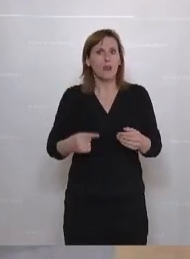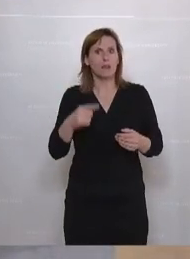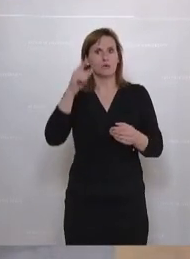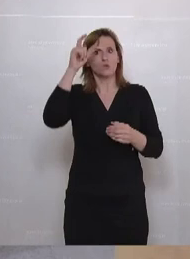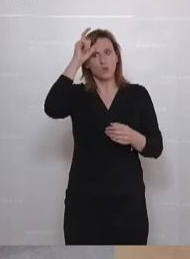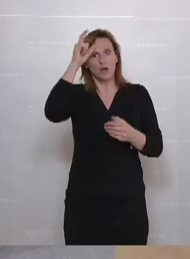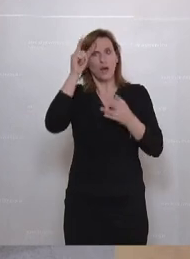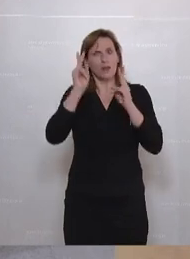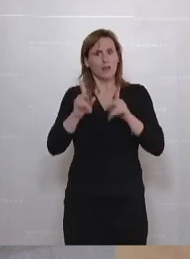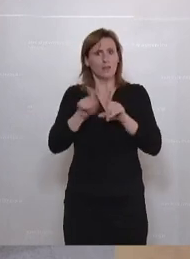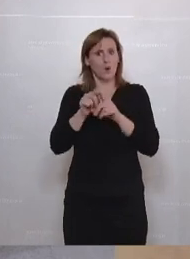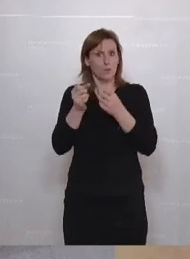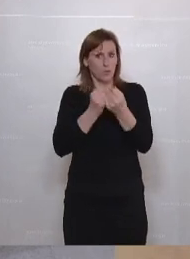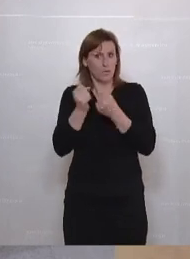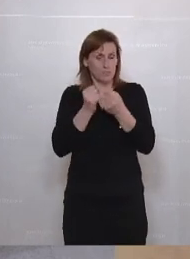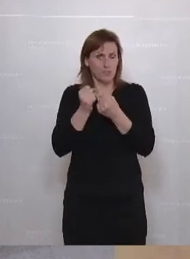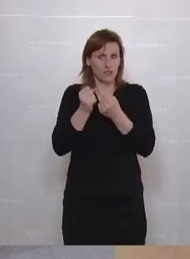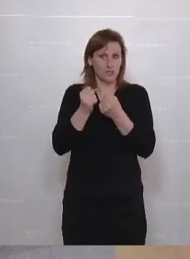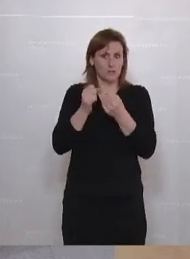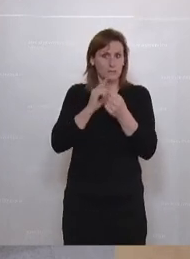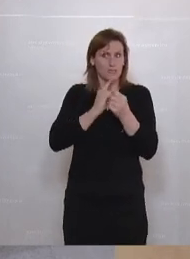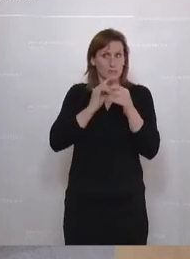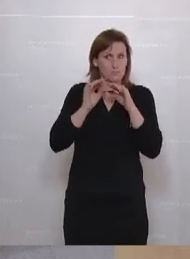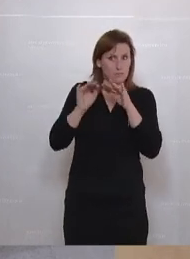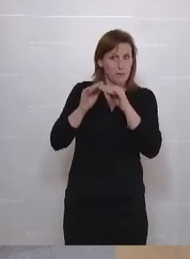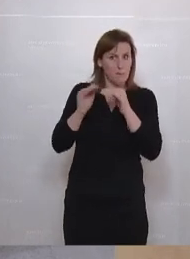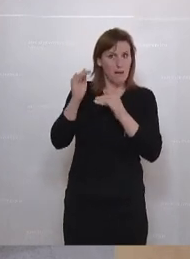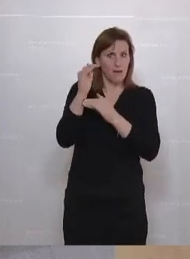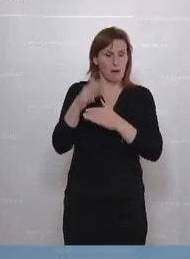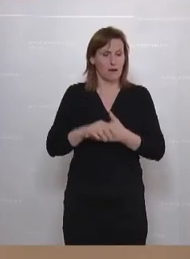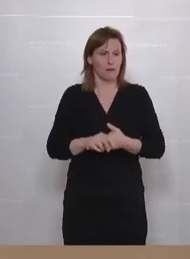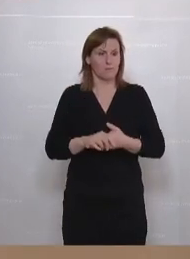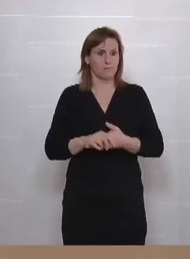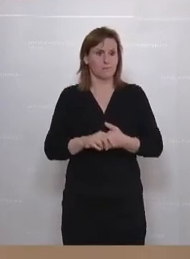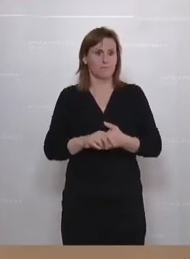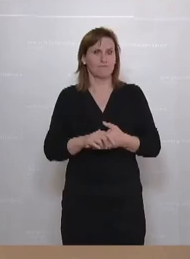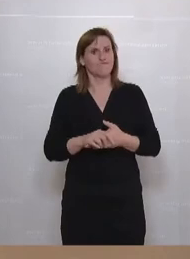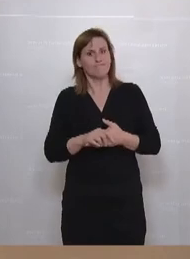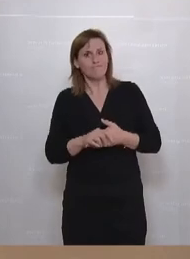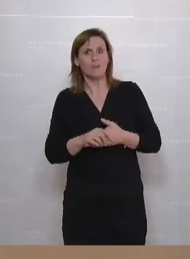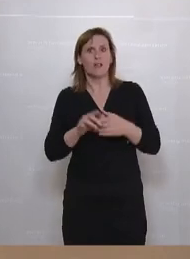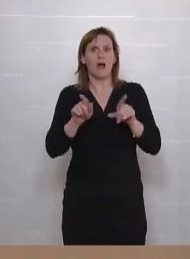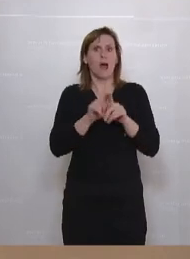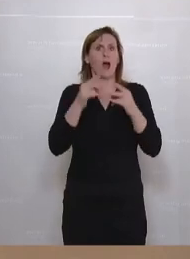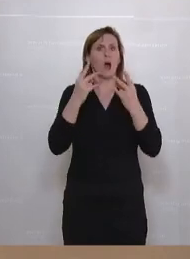wirklich politisch ansetzen kann? Ja, es geht natürlich auch ums Narrativ. Das sehen wir jetzt zum Beispiel auch